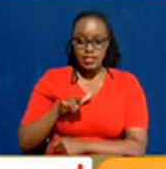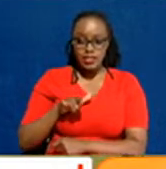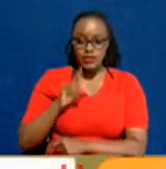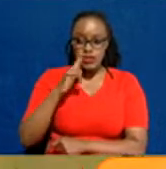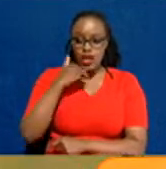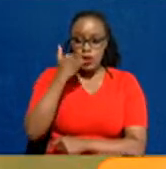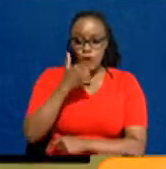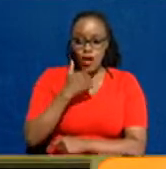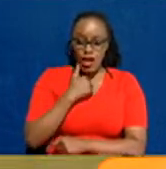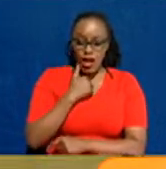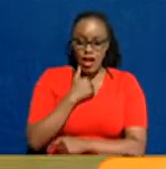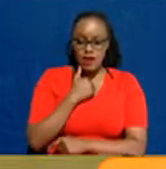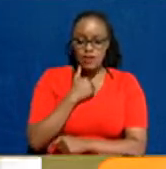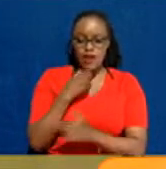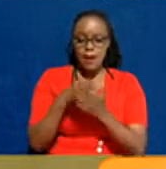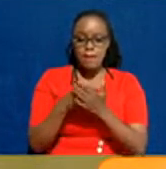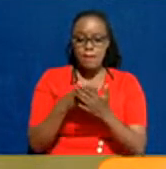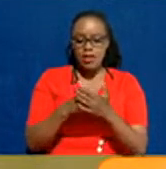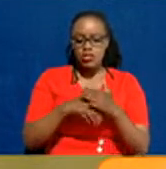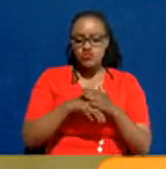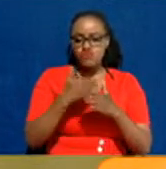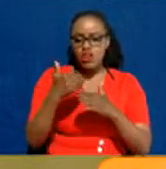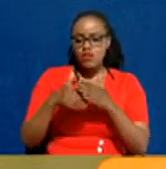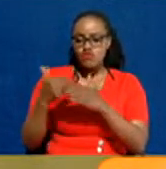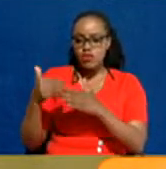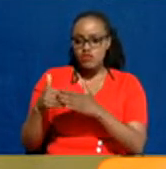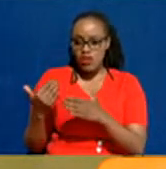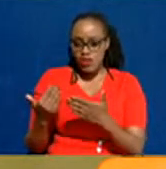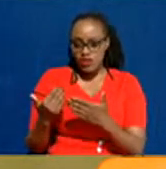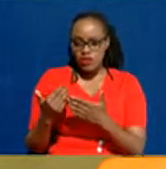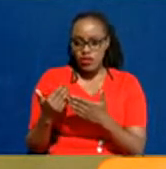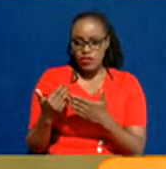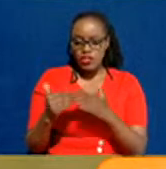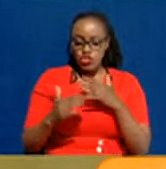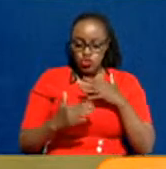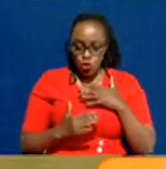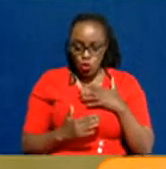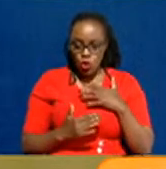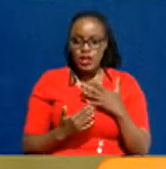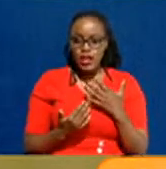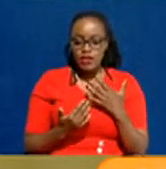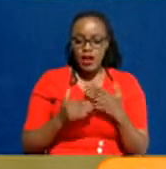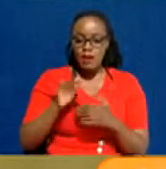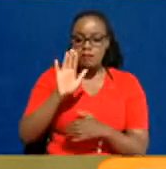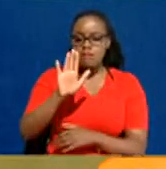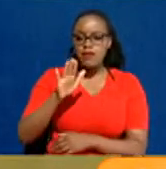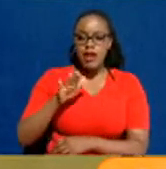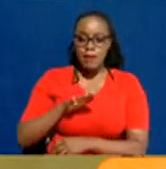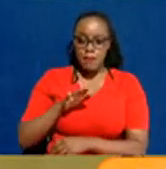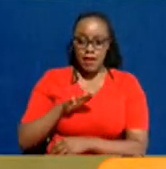who had money to spend in honor of her late mother.